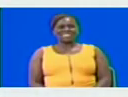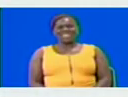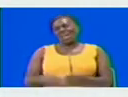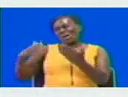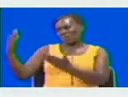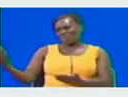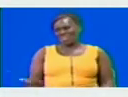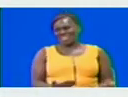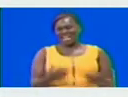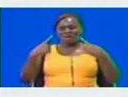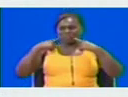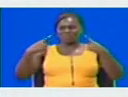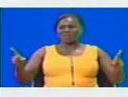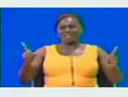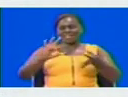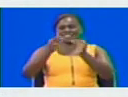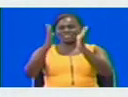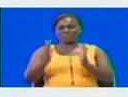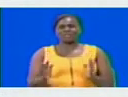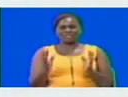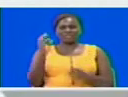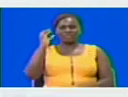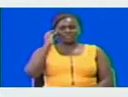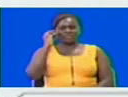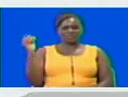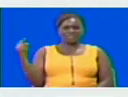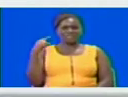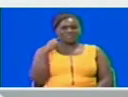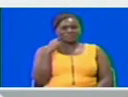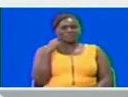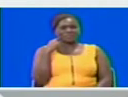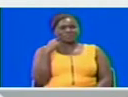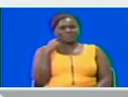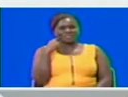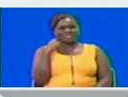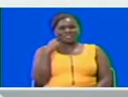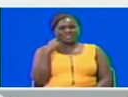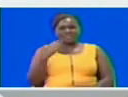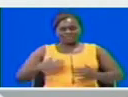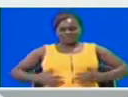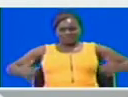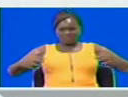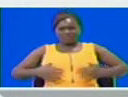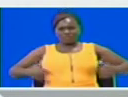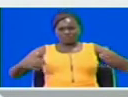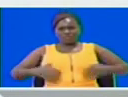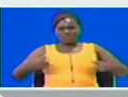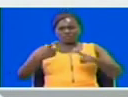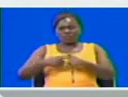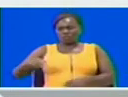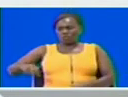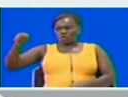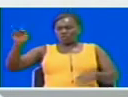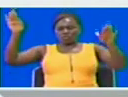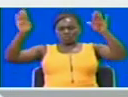Karibu kwa taarifa zetu. Mtangazaji wetu wa lugha ya ishara ni Miresha Owiti. Wakimbizi wa ndani kutoka eneo la North Rift